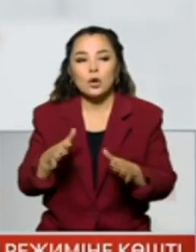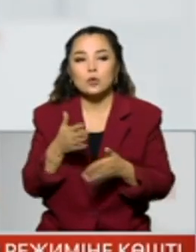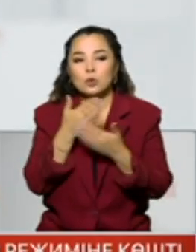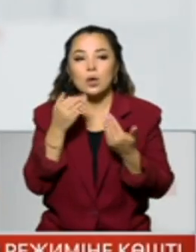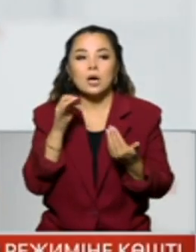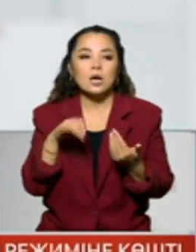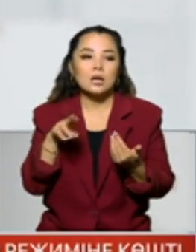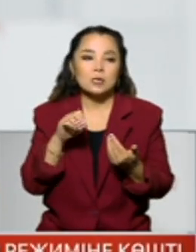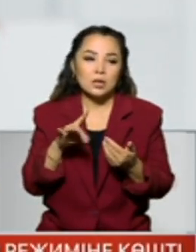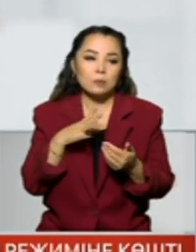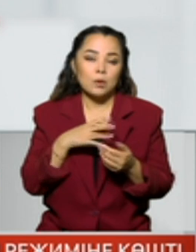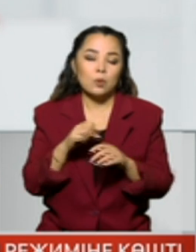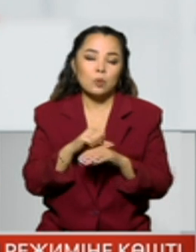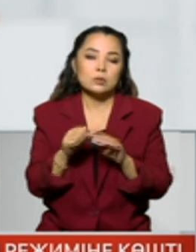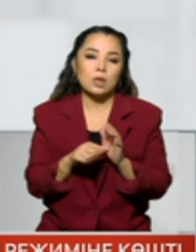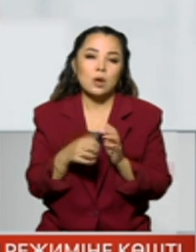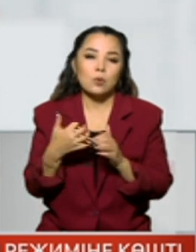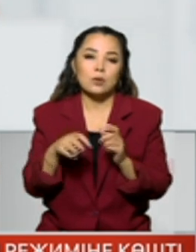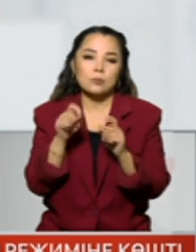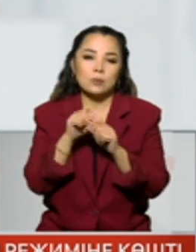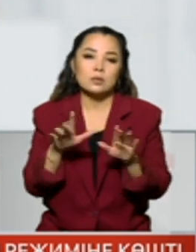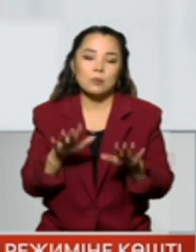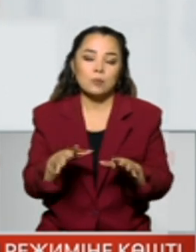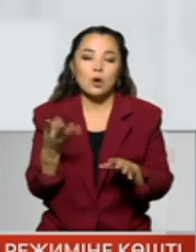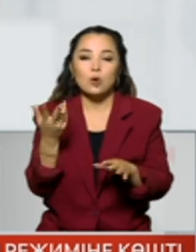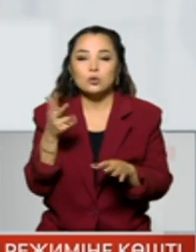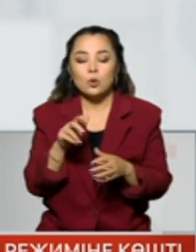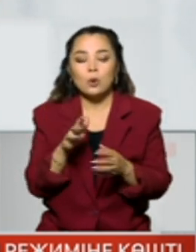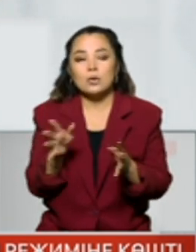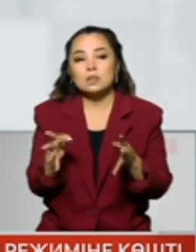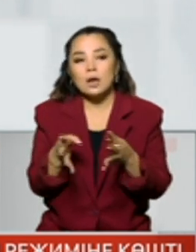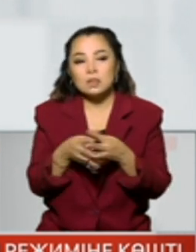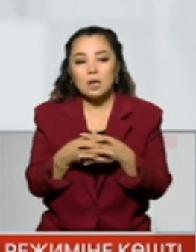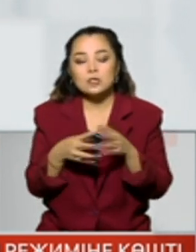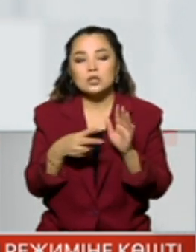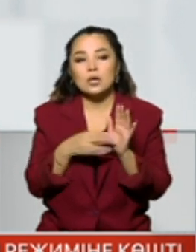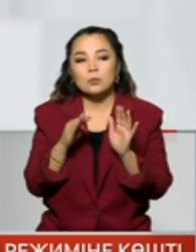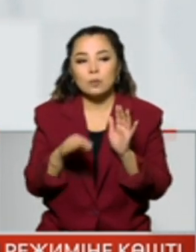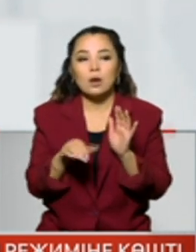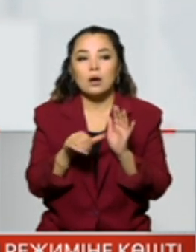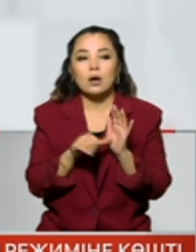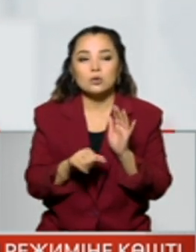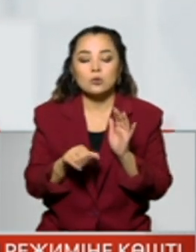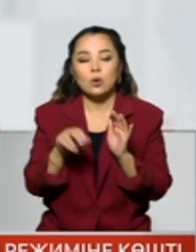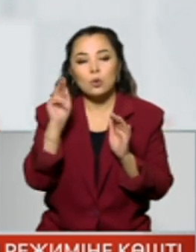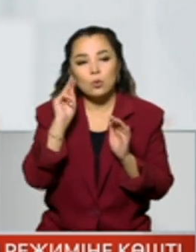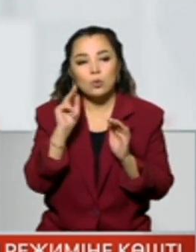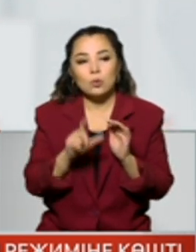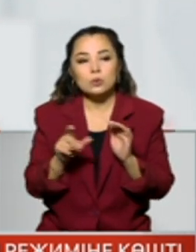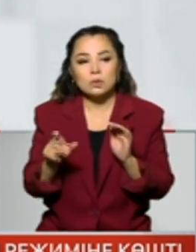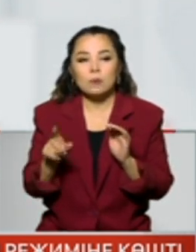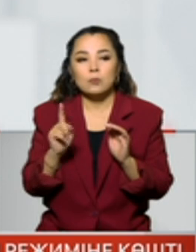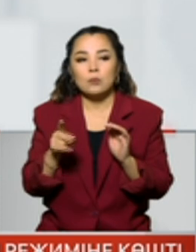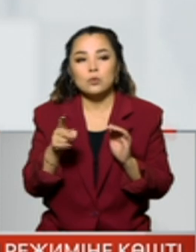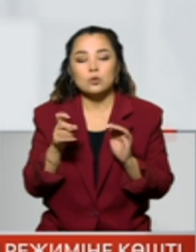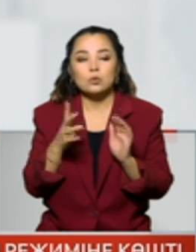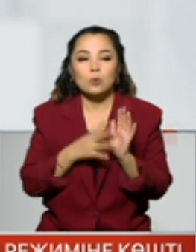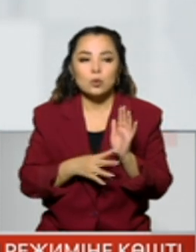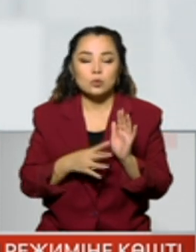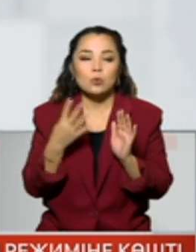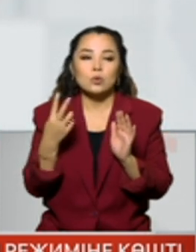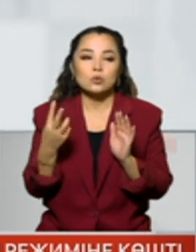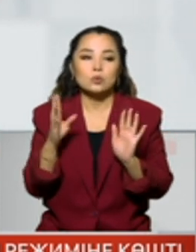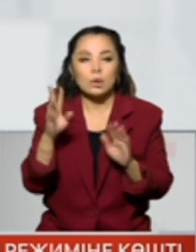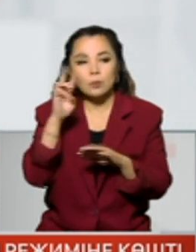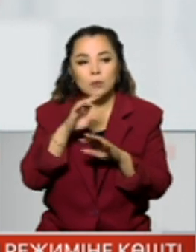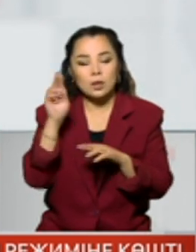Риддерде 16 орта мектеп бар, оның үшеуі аралас. Қаладағы 7206 оқушының тек 1193-і ғана мемлекеттік